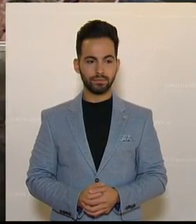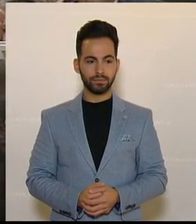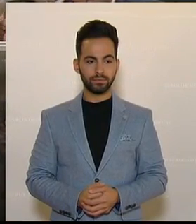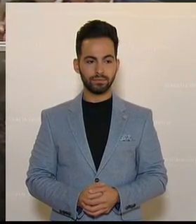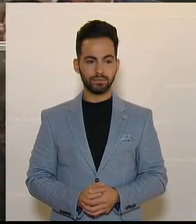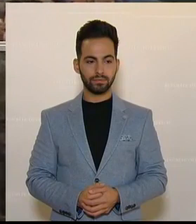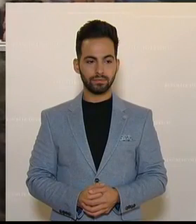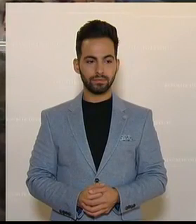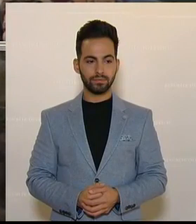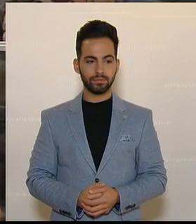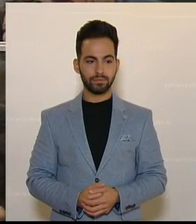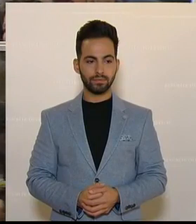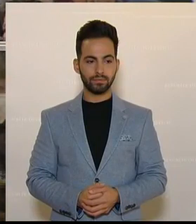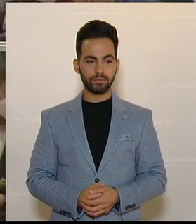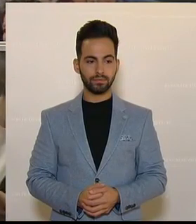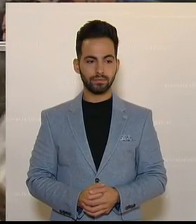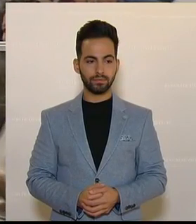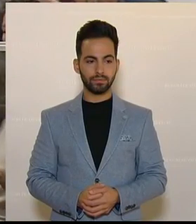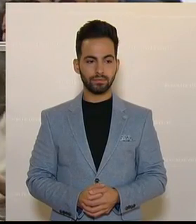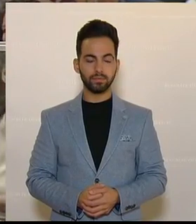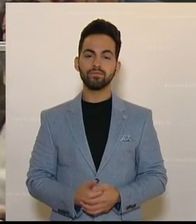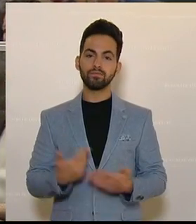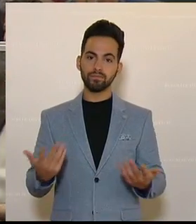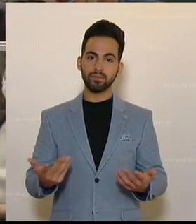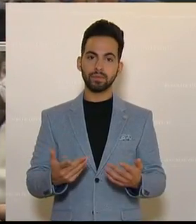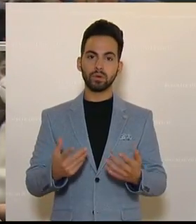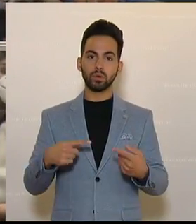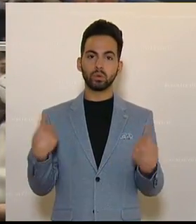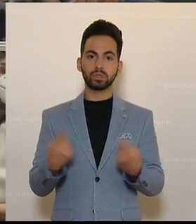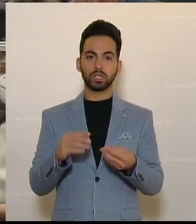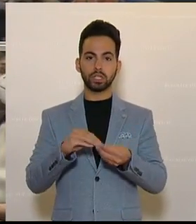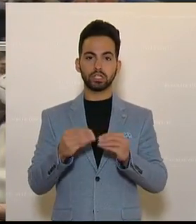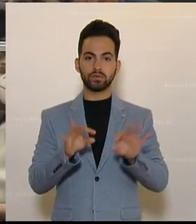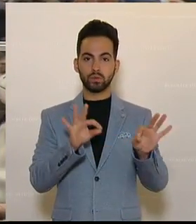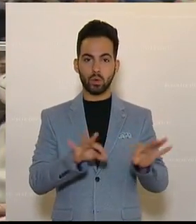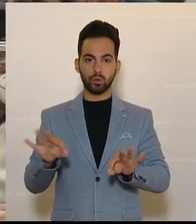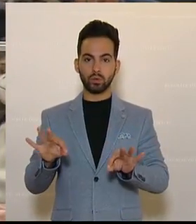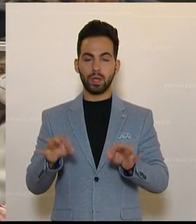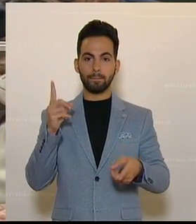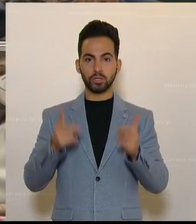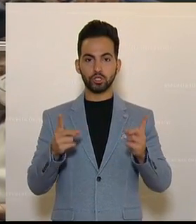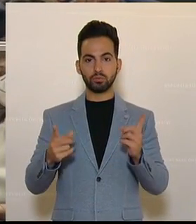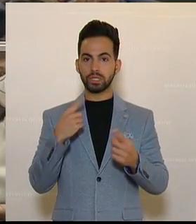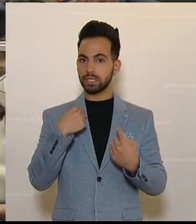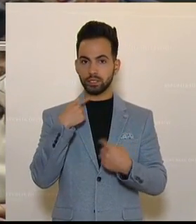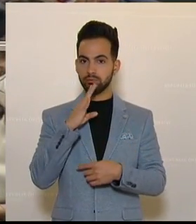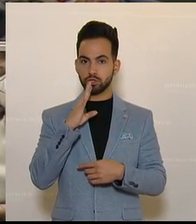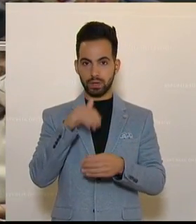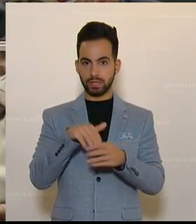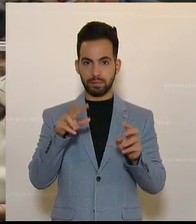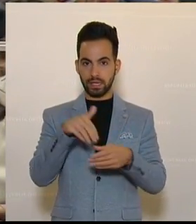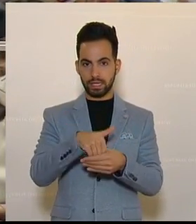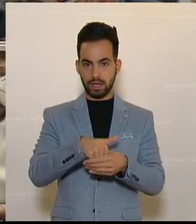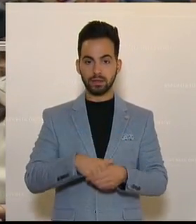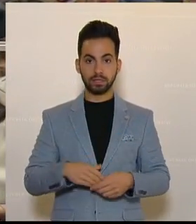Und ich spreche jetzt entsprechend der Bestimmung unserer Geschäftsordnung nicht vom Inhalt. Wir haben gestern eine